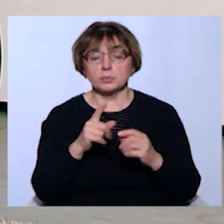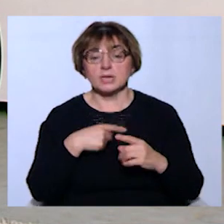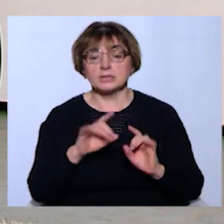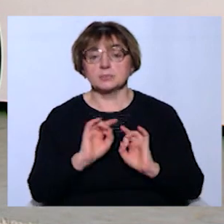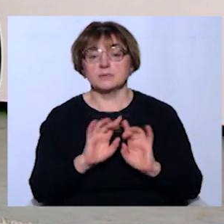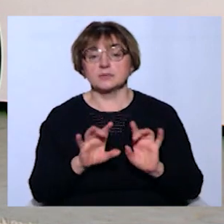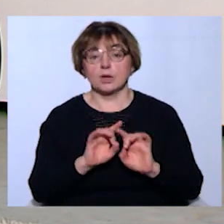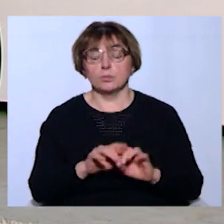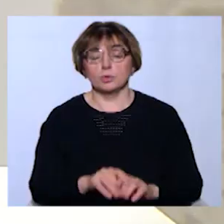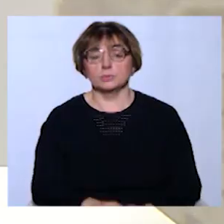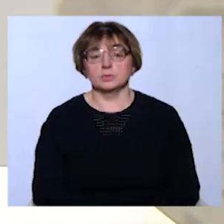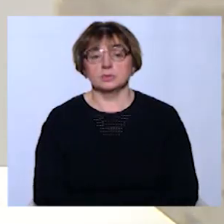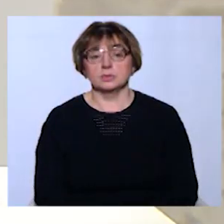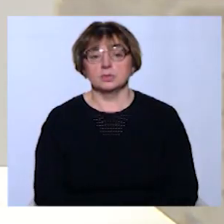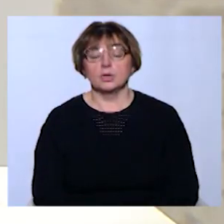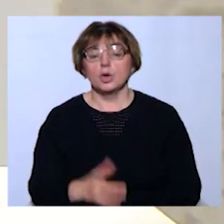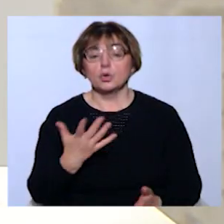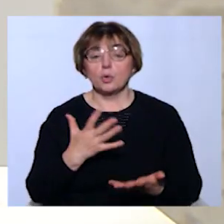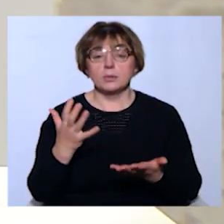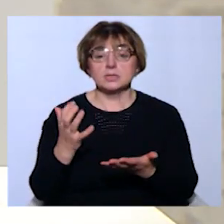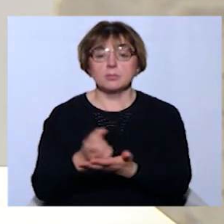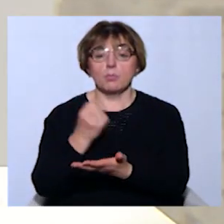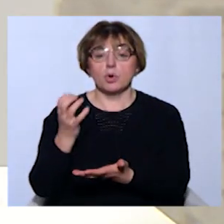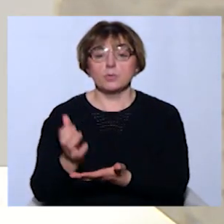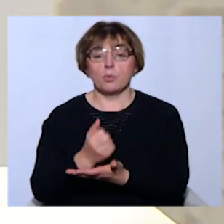საუბრობდი, რომელიც მოიპოვება